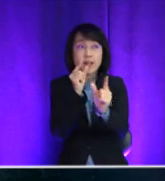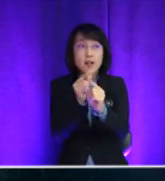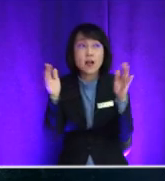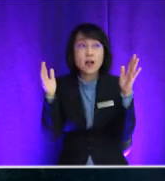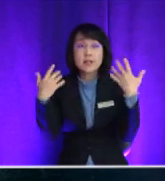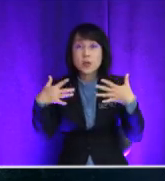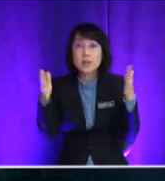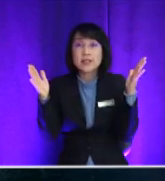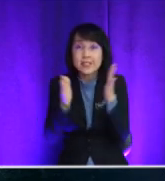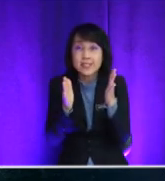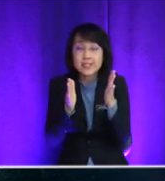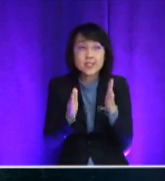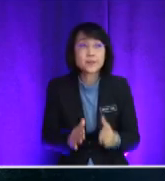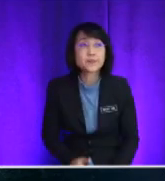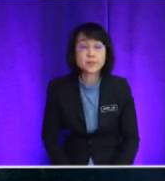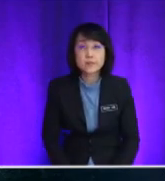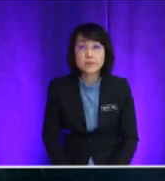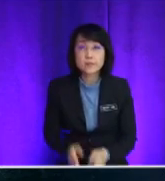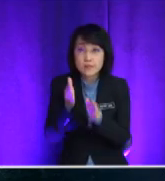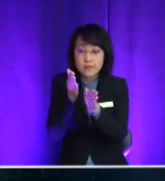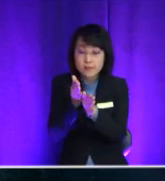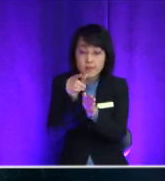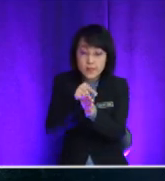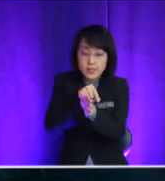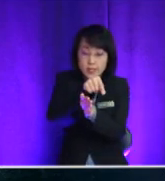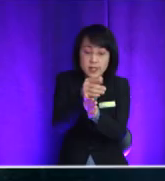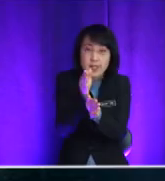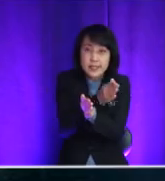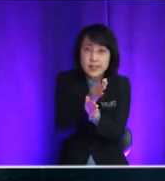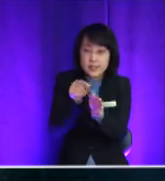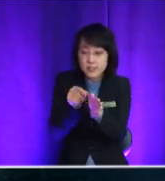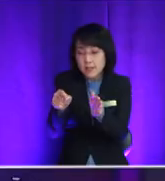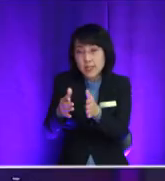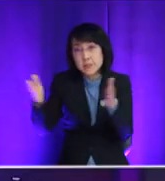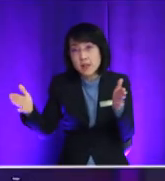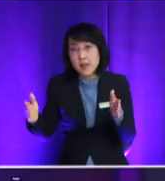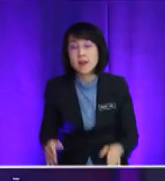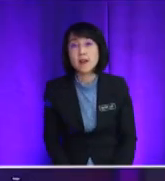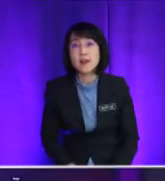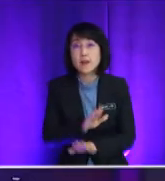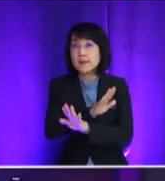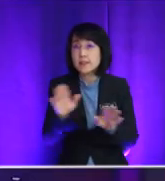keluar daripada yang dia akan jadi besar jadi dengan badannya